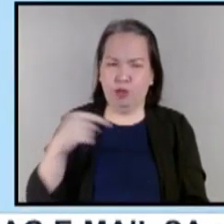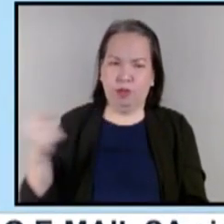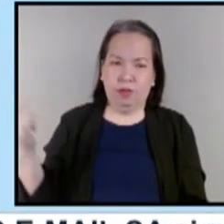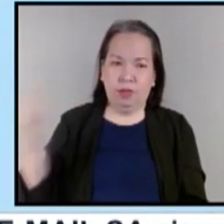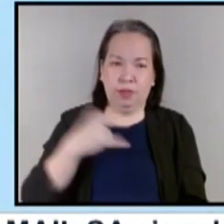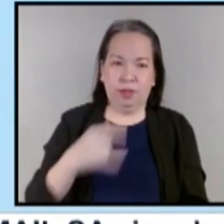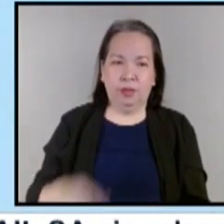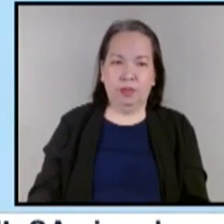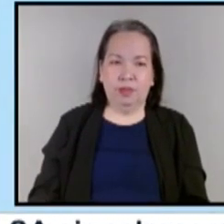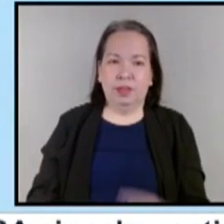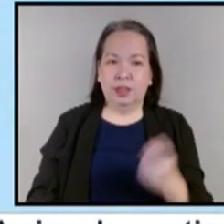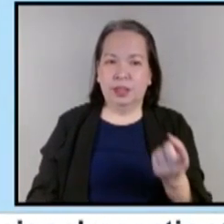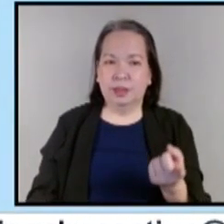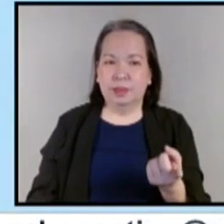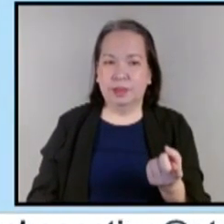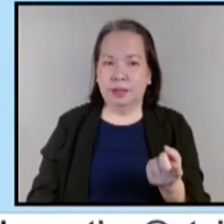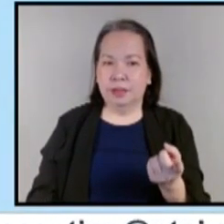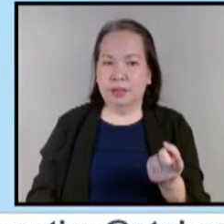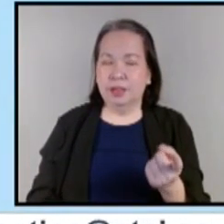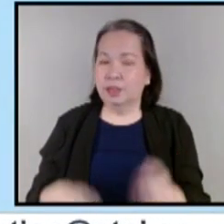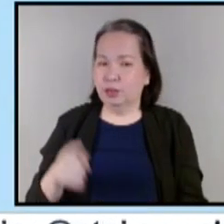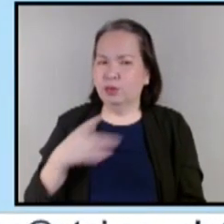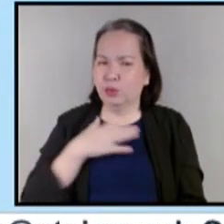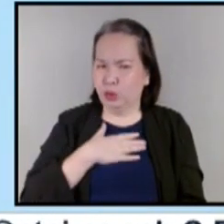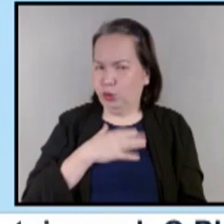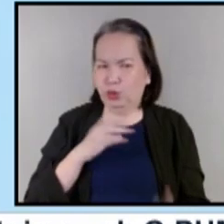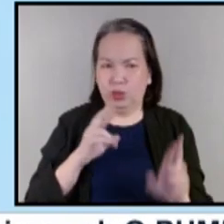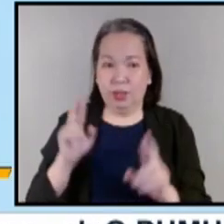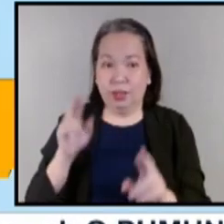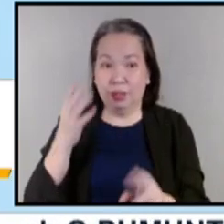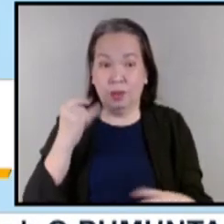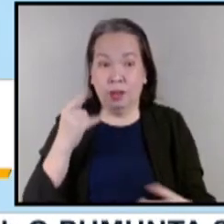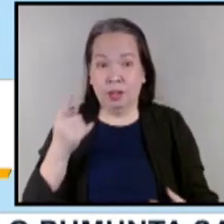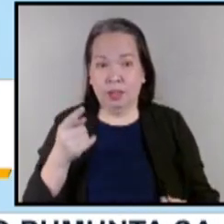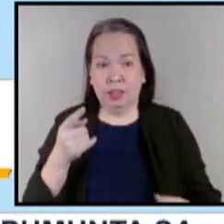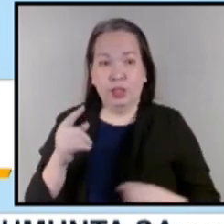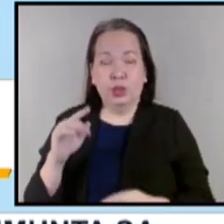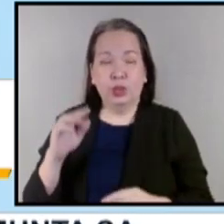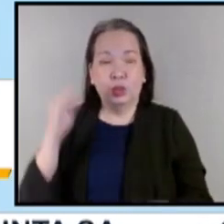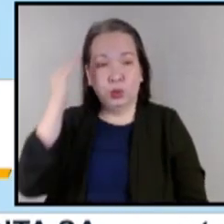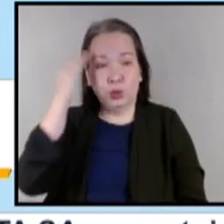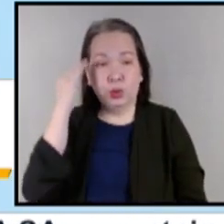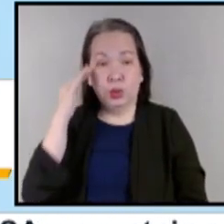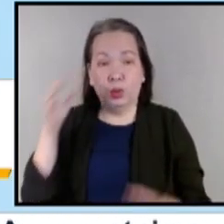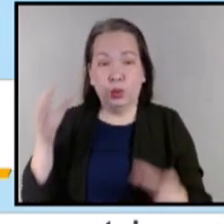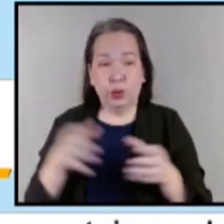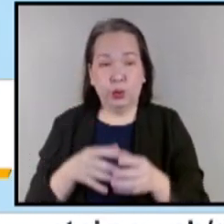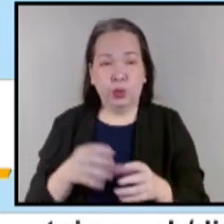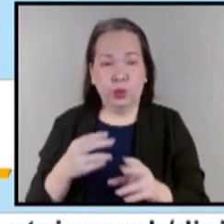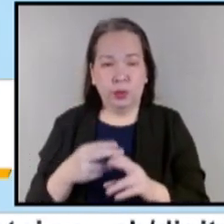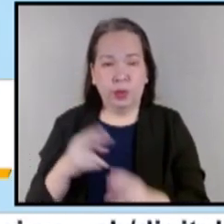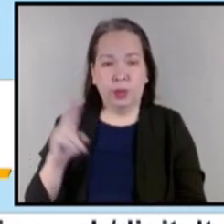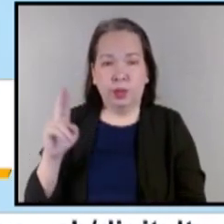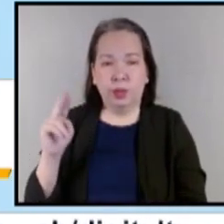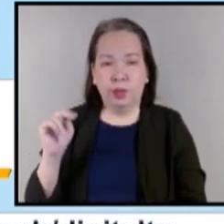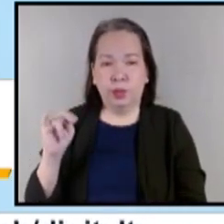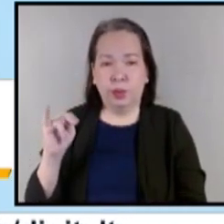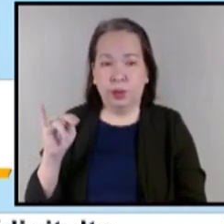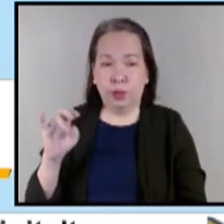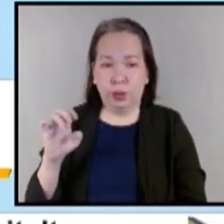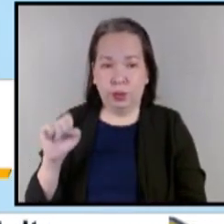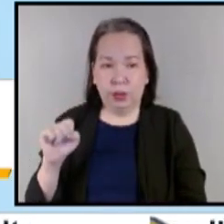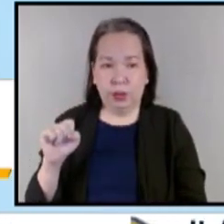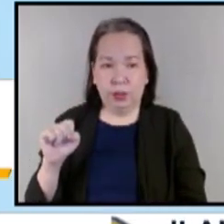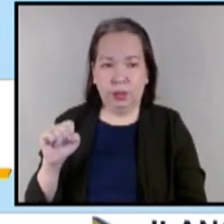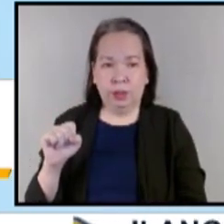fellow Ever After, dahil magbabalik Pinas ang South Korean girl group na Eunice. Ito ay para sa kanilang upcoming show sa